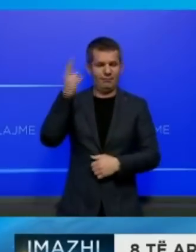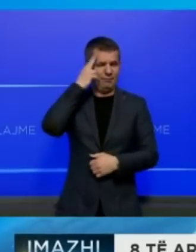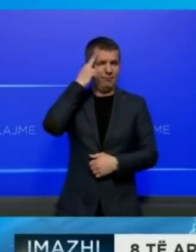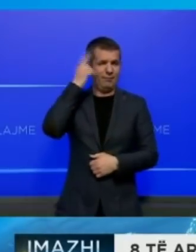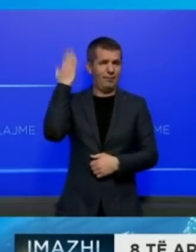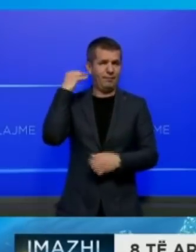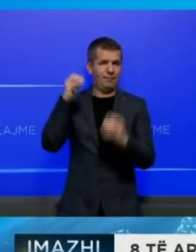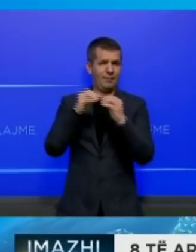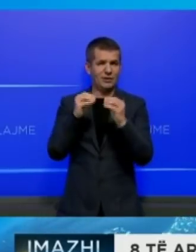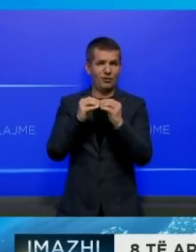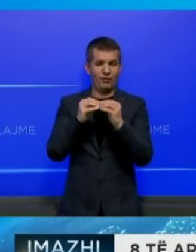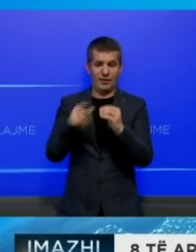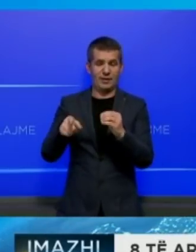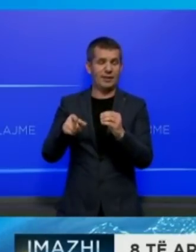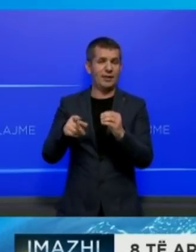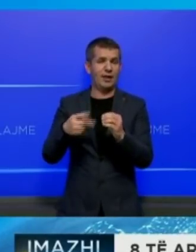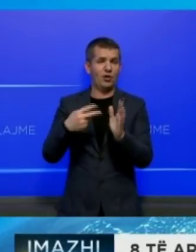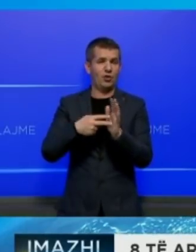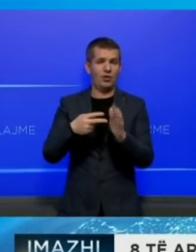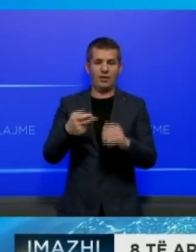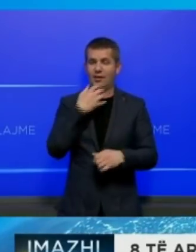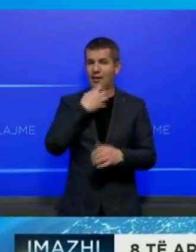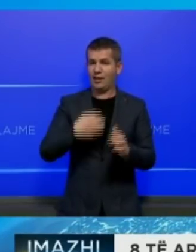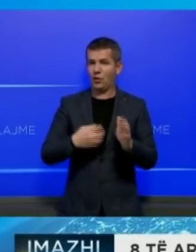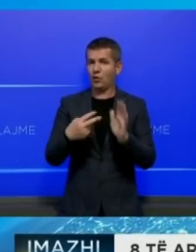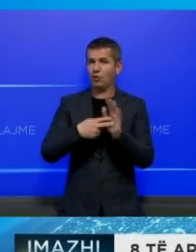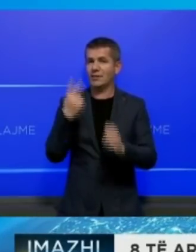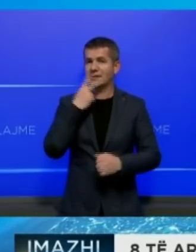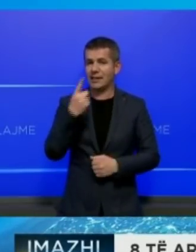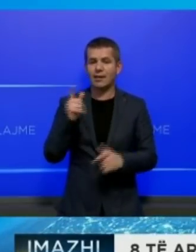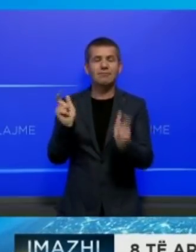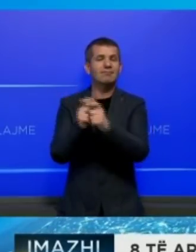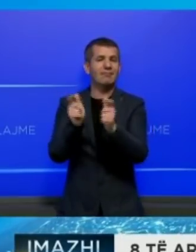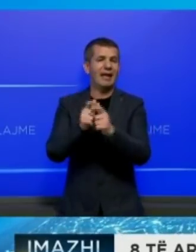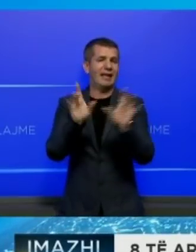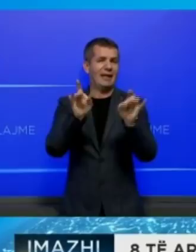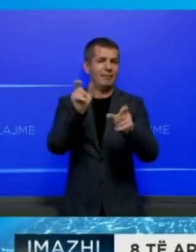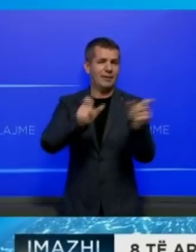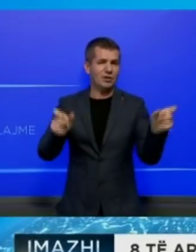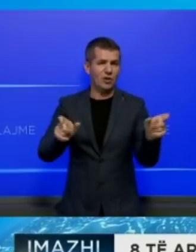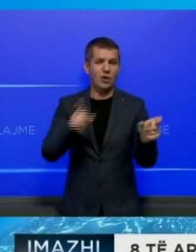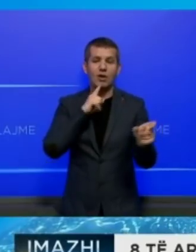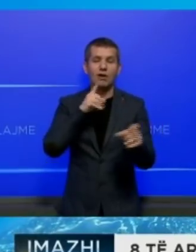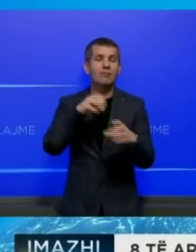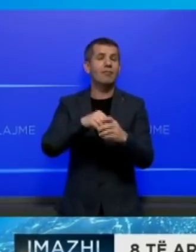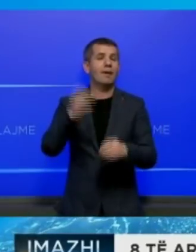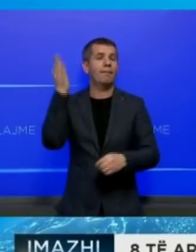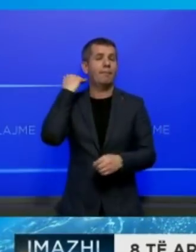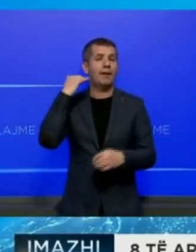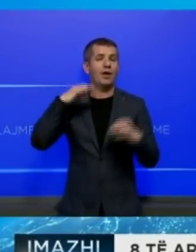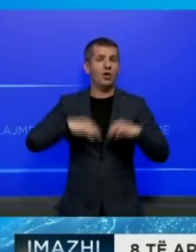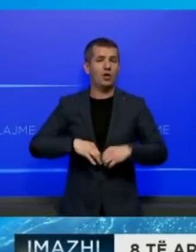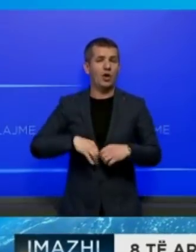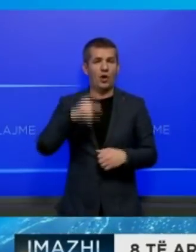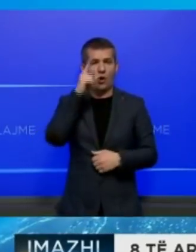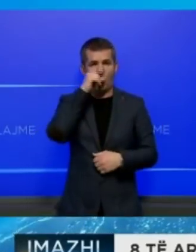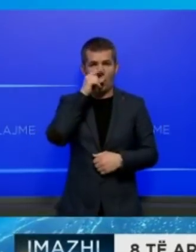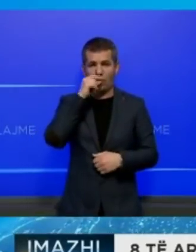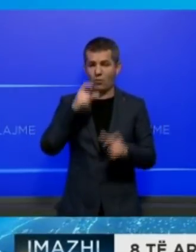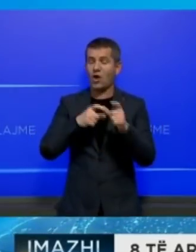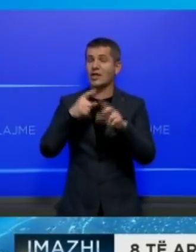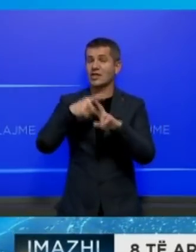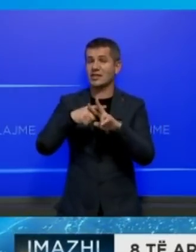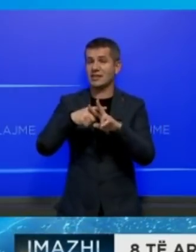Brezovica në muajin dhjetor të vitit kaluar, ishin arrestuar 10 persona, në mesin e tyre edhe ish kryetari i komunës së Shtërpcës